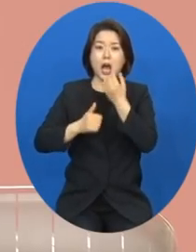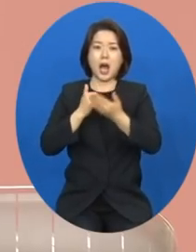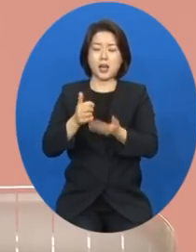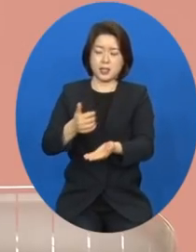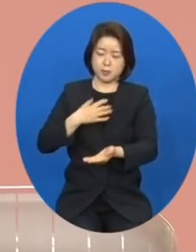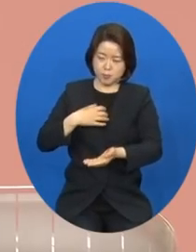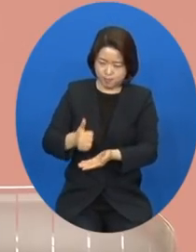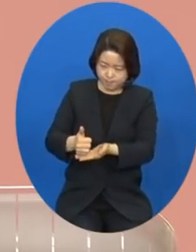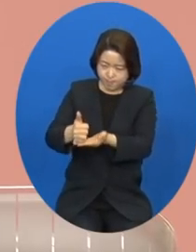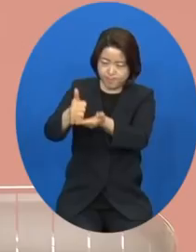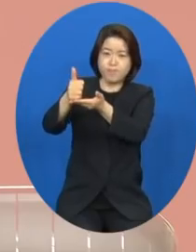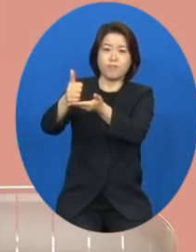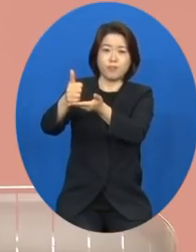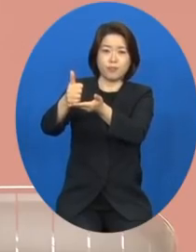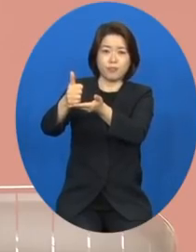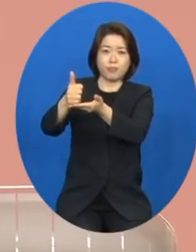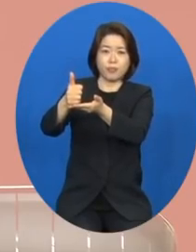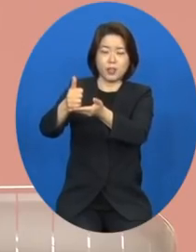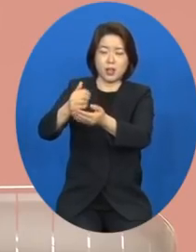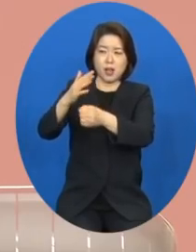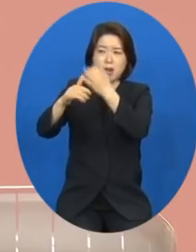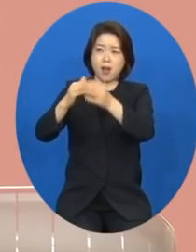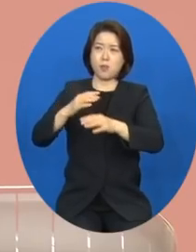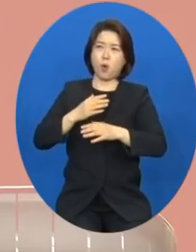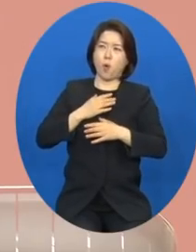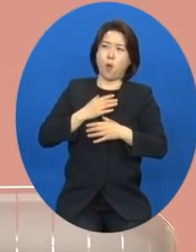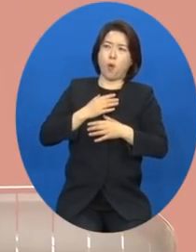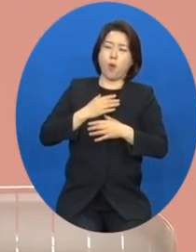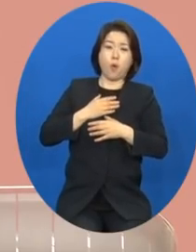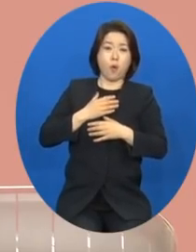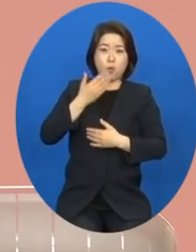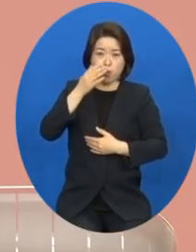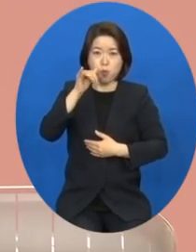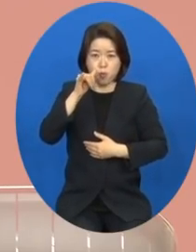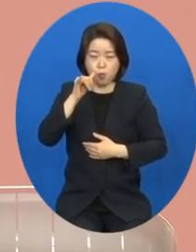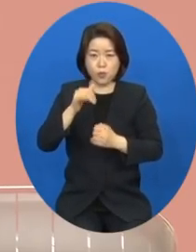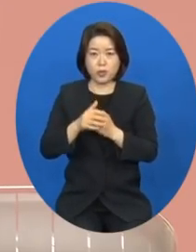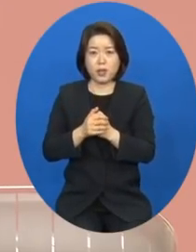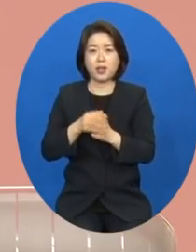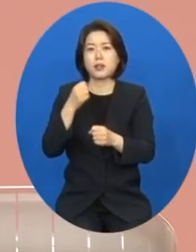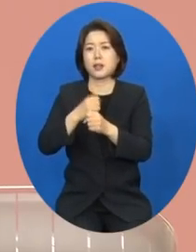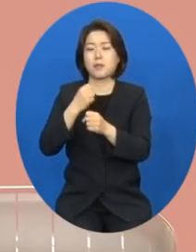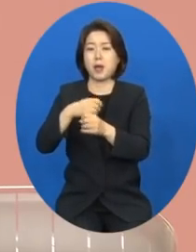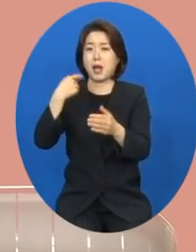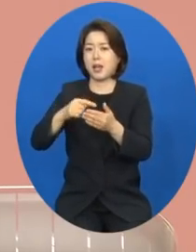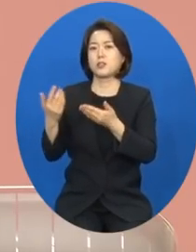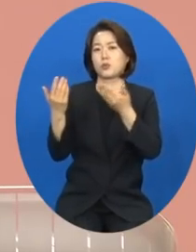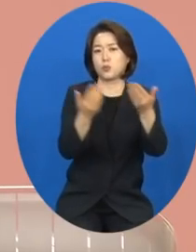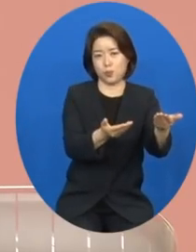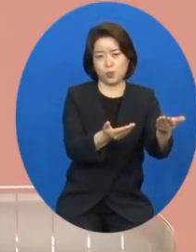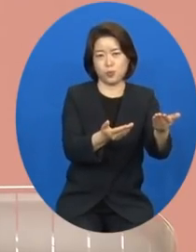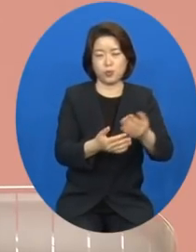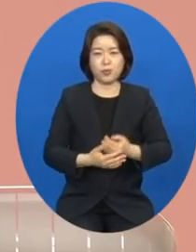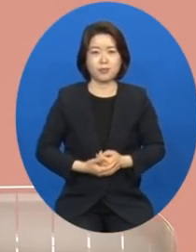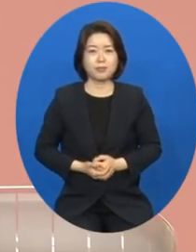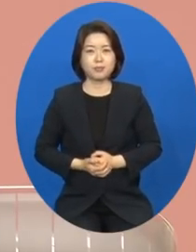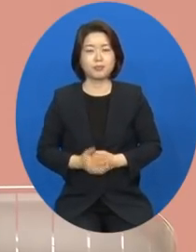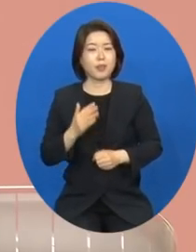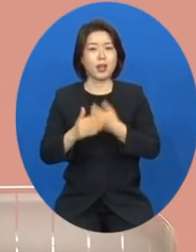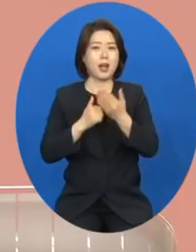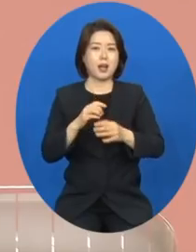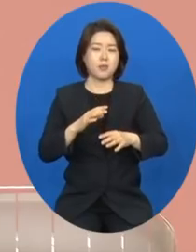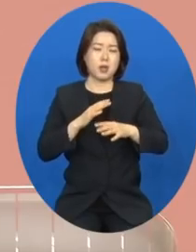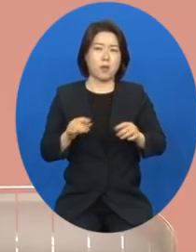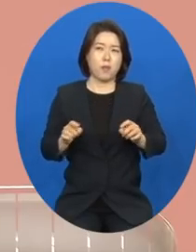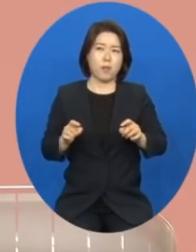하도록 하나님을 두려워할 줄 알게 그렇게 가르치라는 것입니다 하나님을 두려워 할 줄